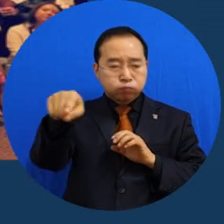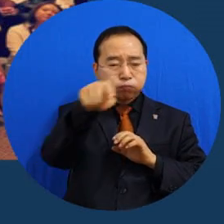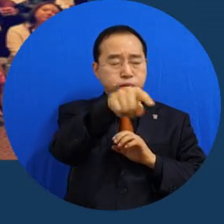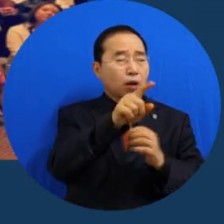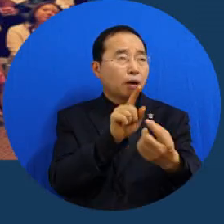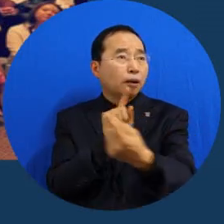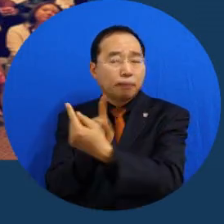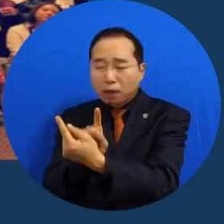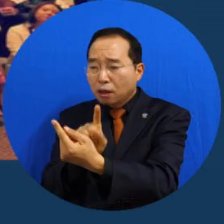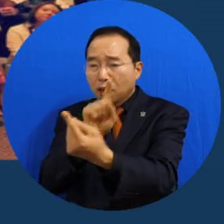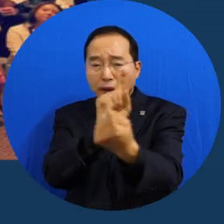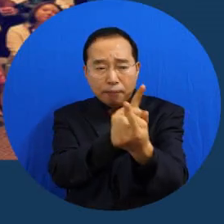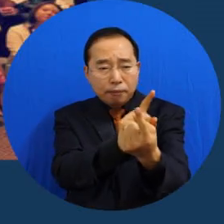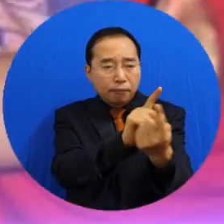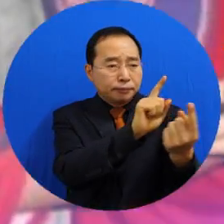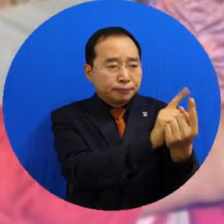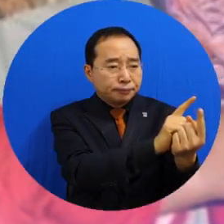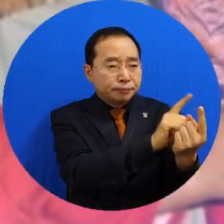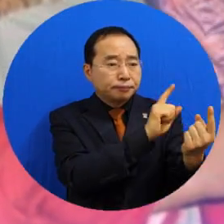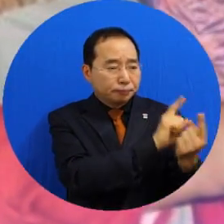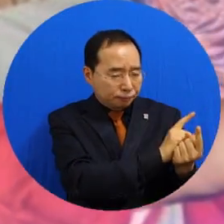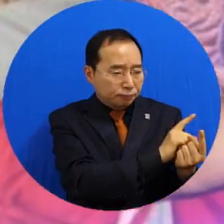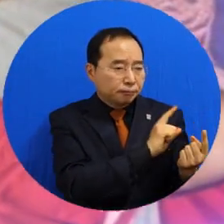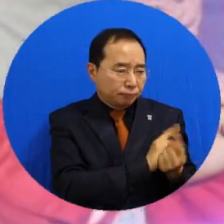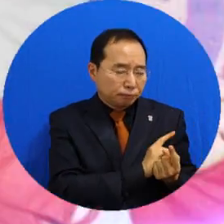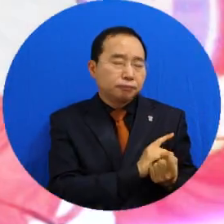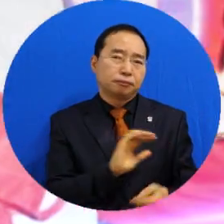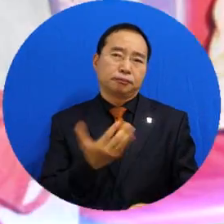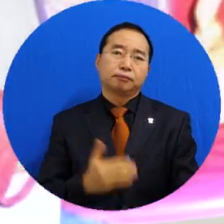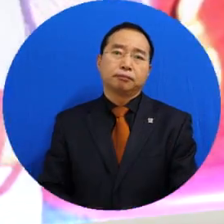한인들을 만나게 되는 계기가 있었어요.